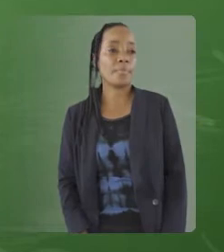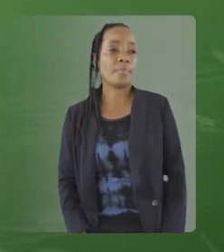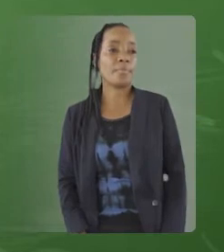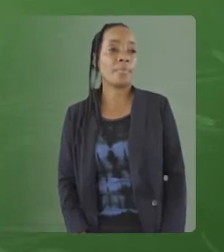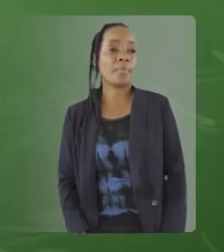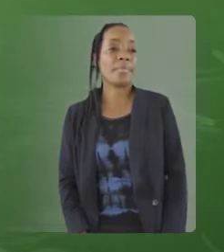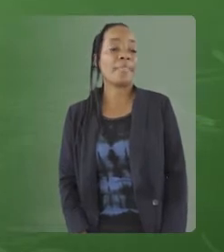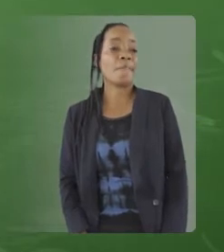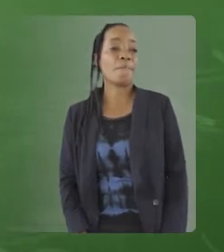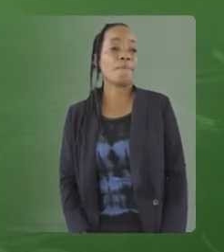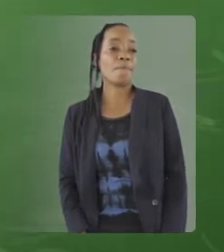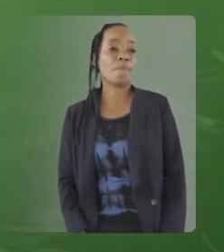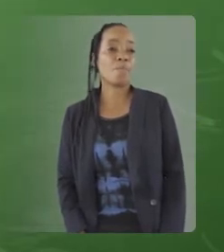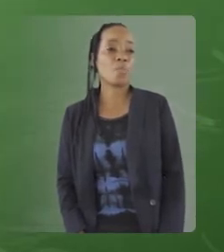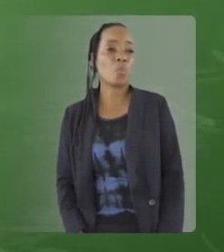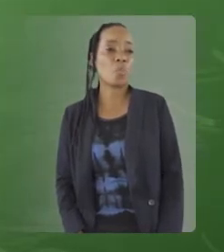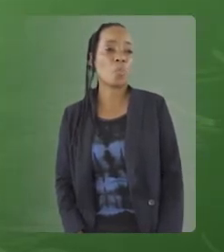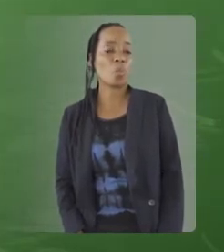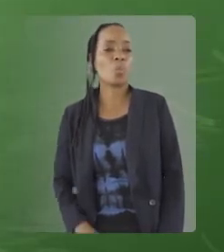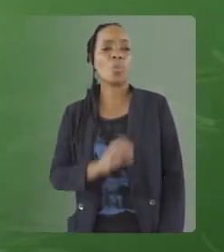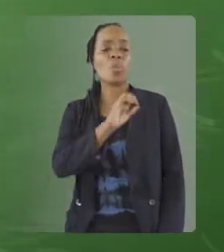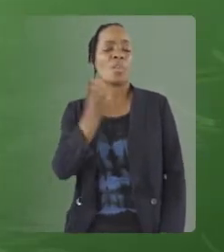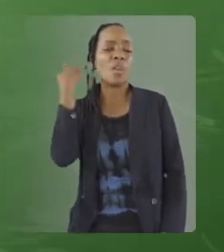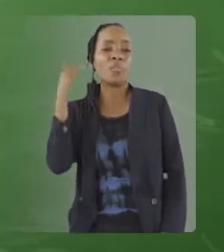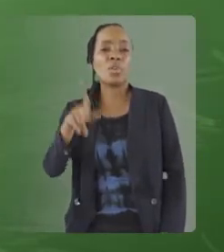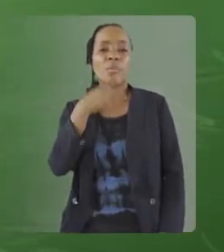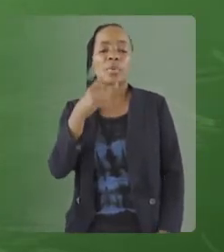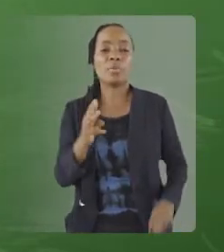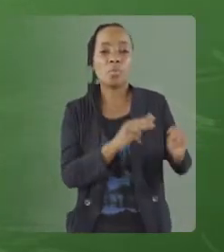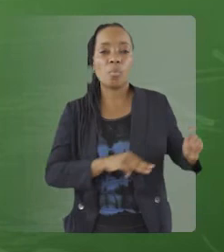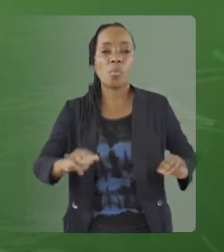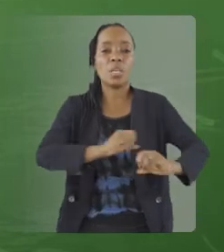concernant la leçon sur les moyens de défense de l'organisme,